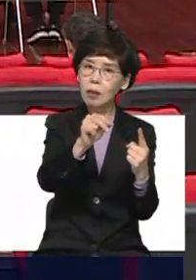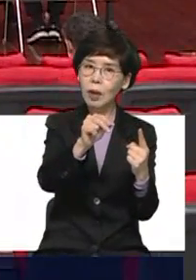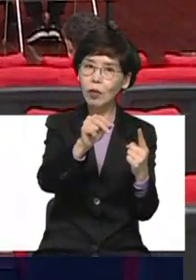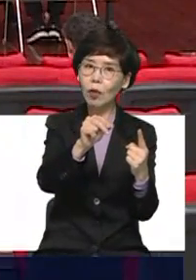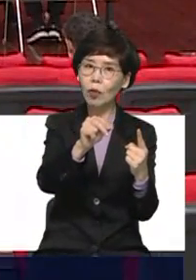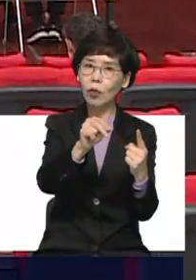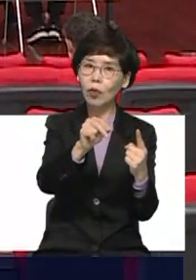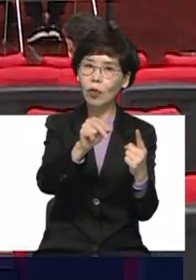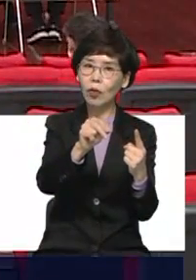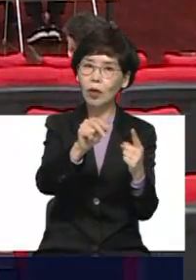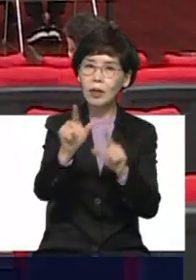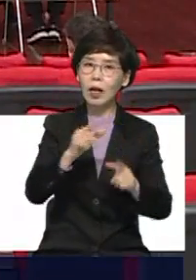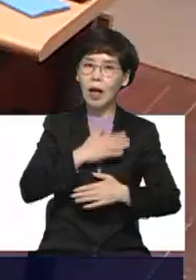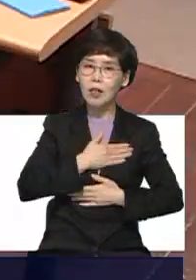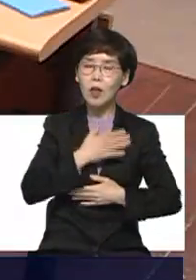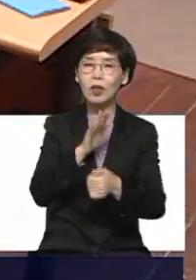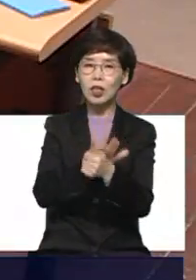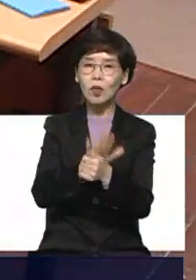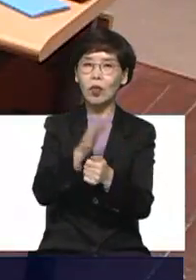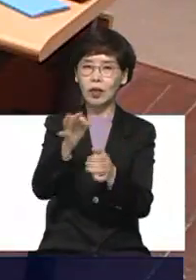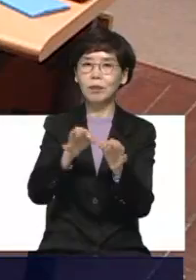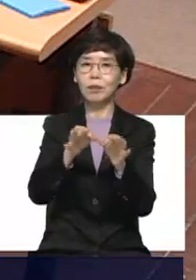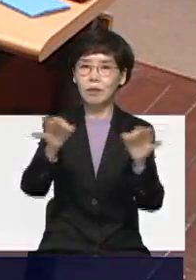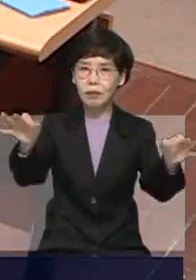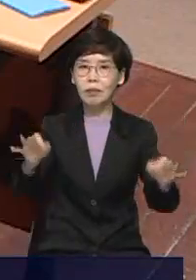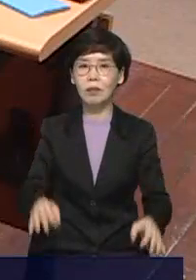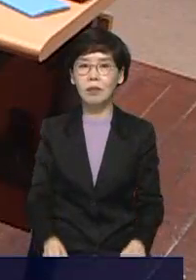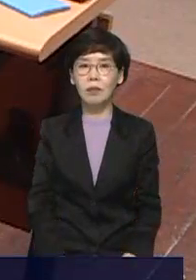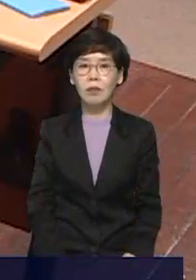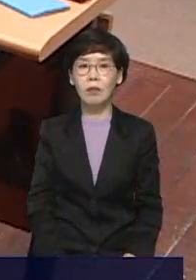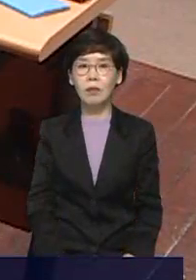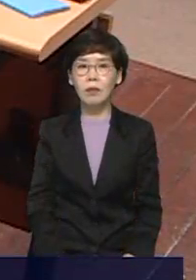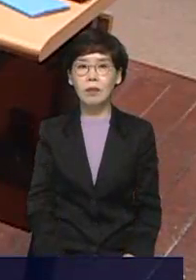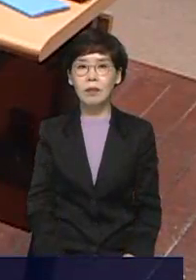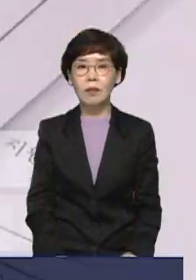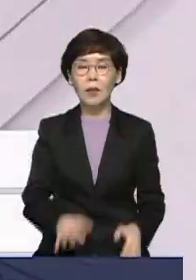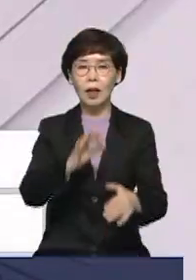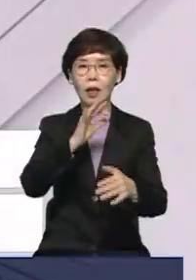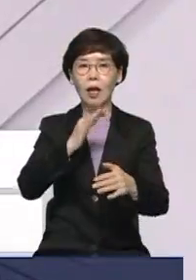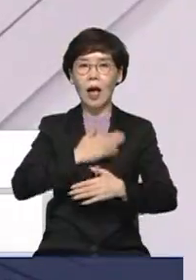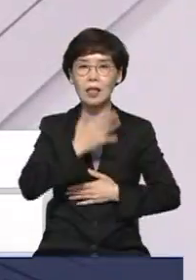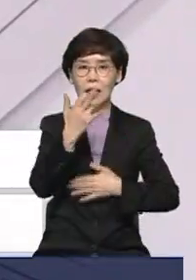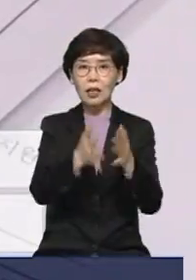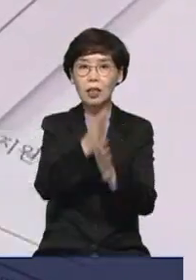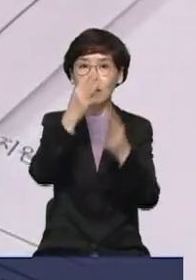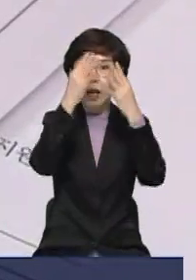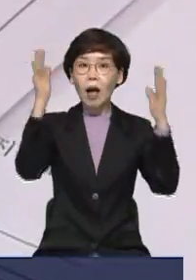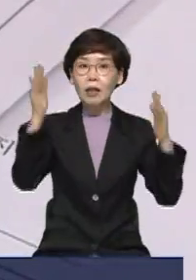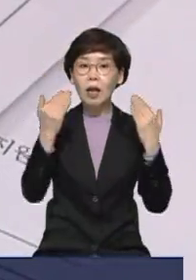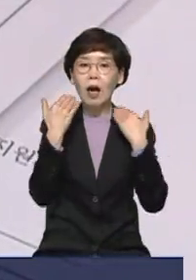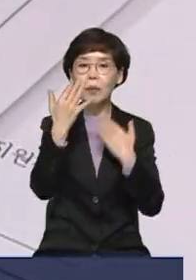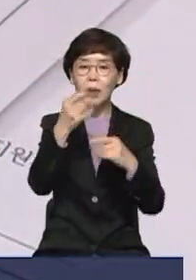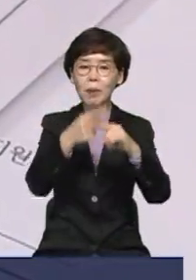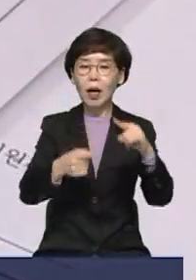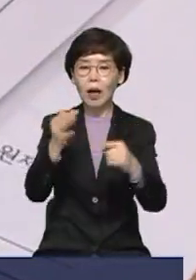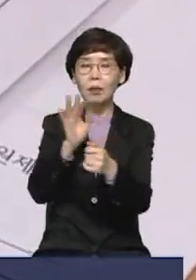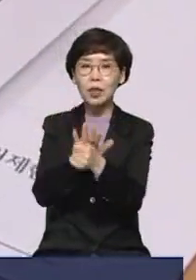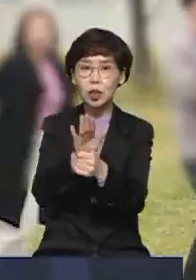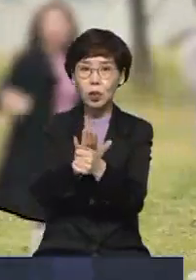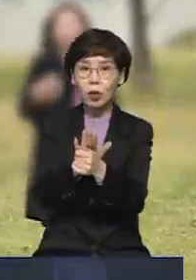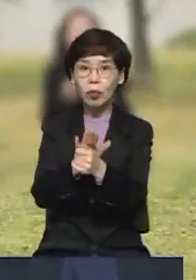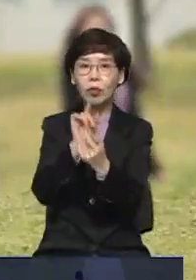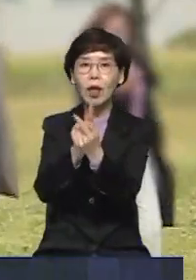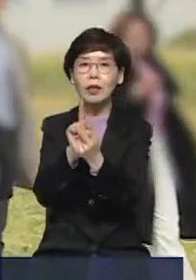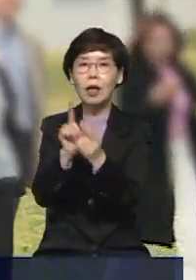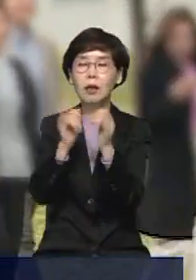원을 생활안전지원금으로 지급할 것입니다. 안산시는 대학생 등록금 반값 지원 수혜